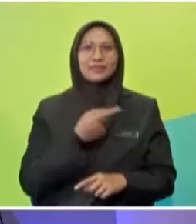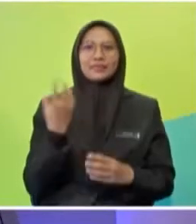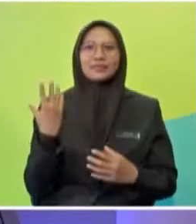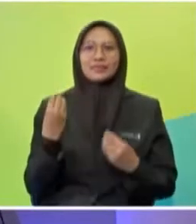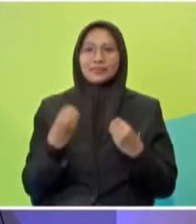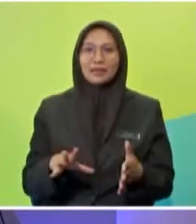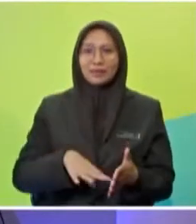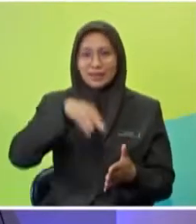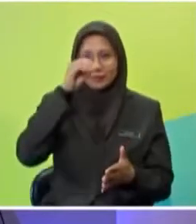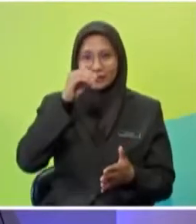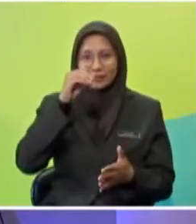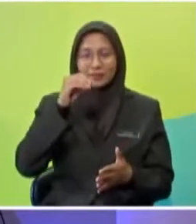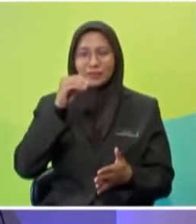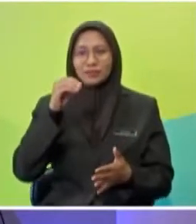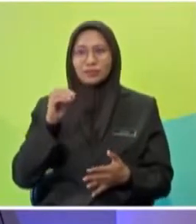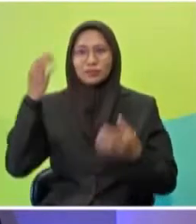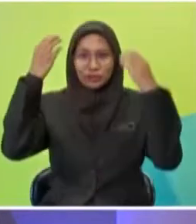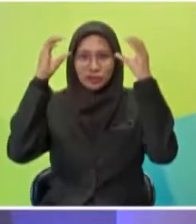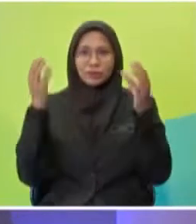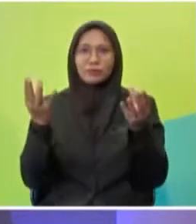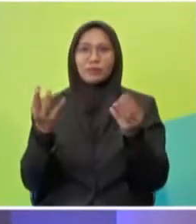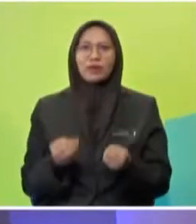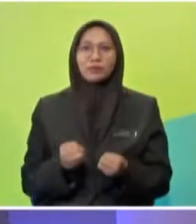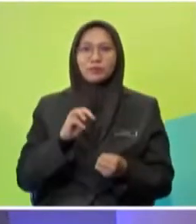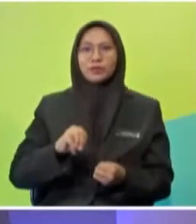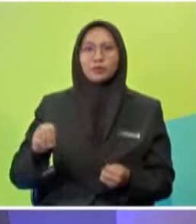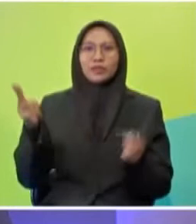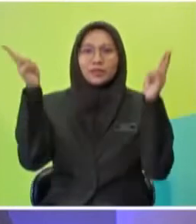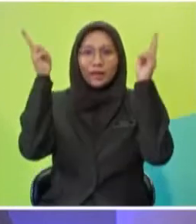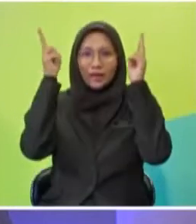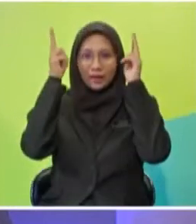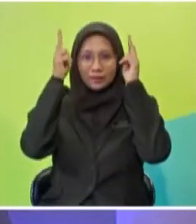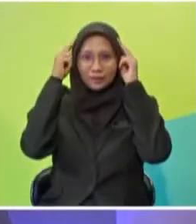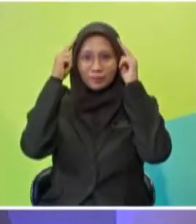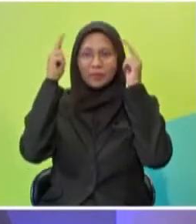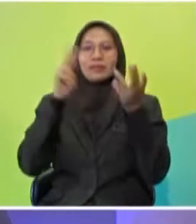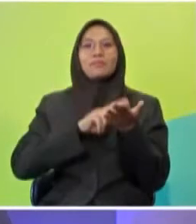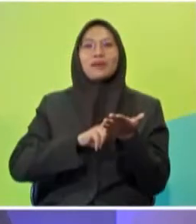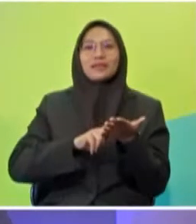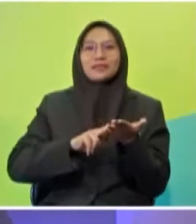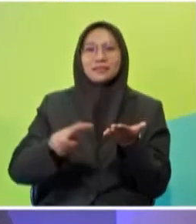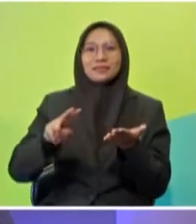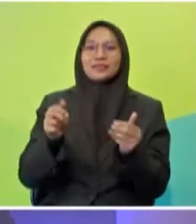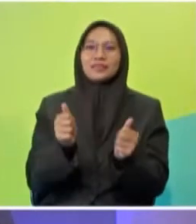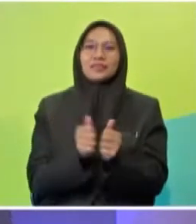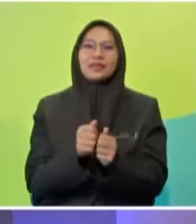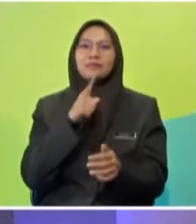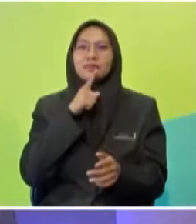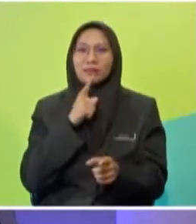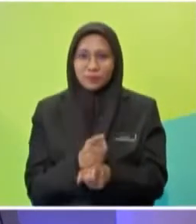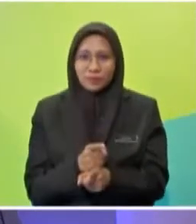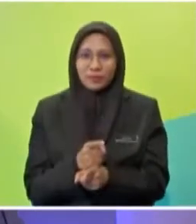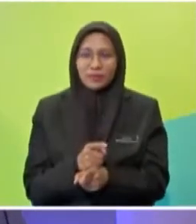kuharap lebih dapat amat aplikasikanlah athenee bacaan shadow dengan utime jin itu nasi yang